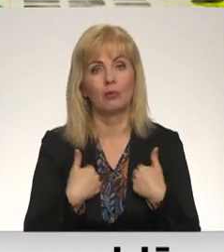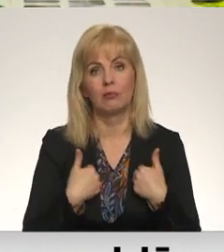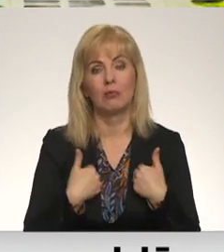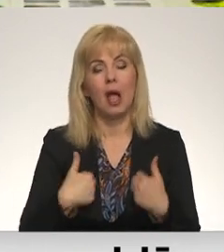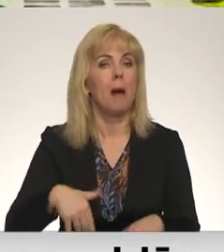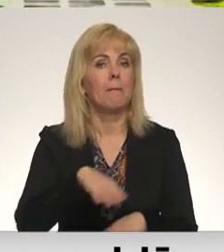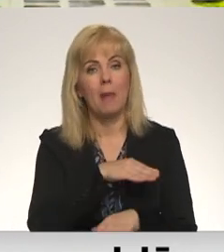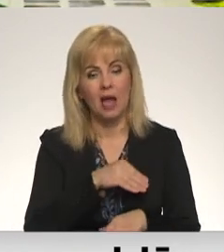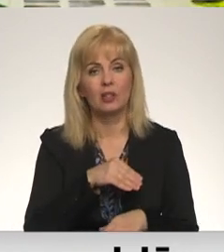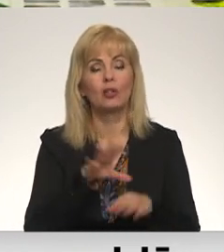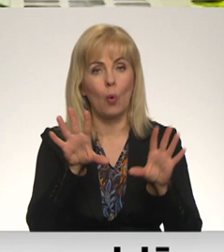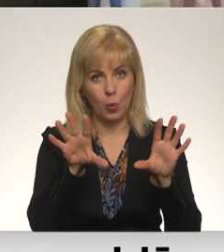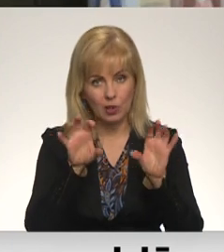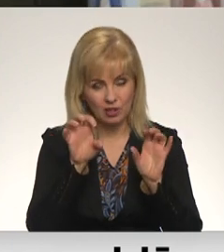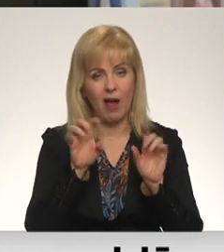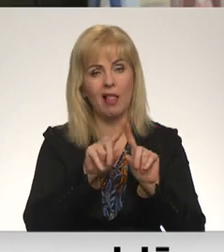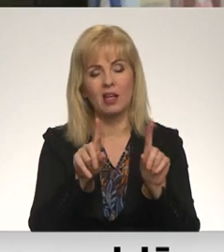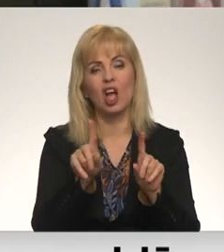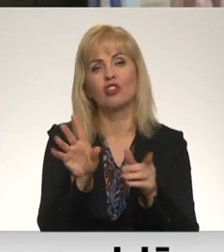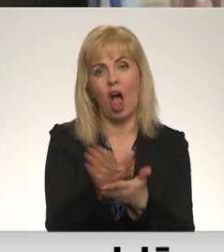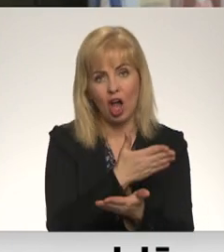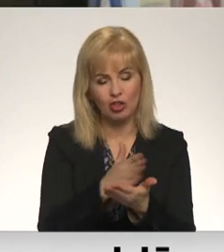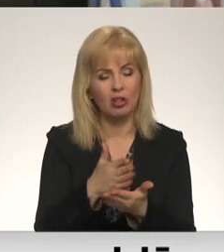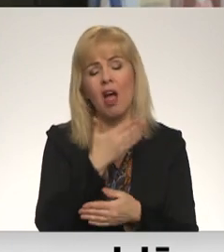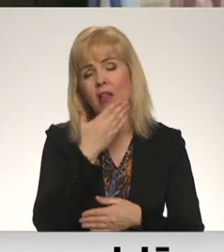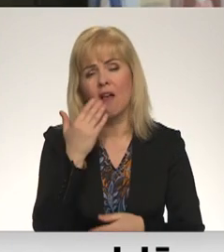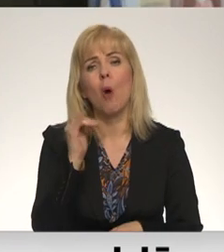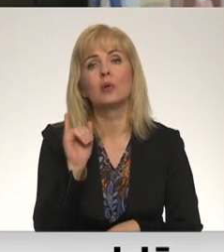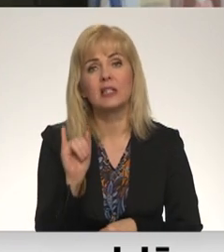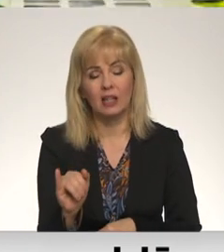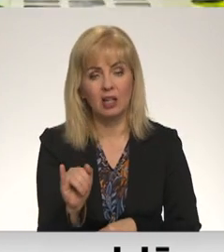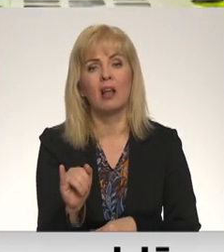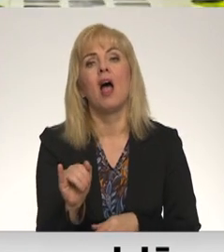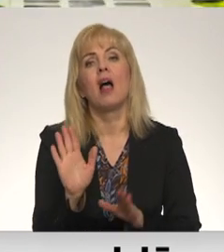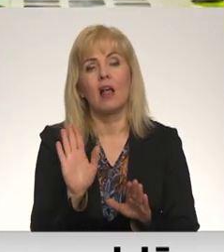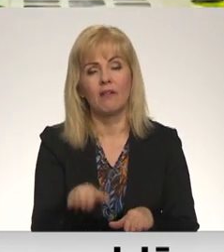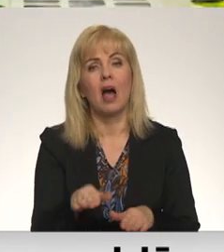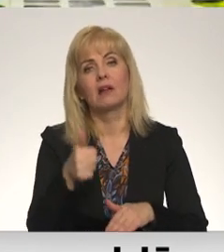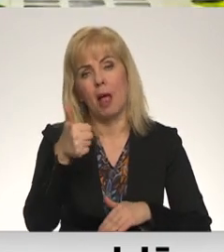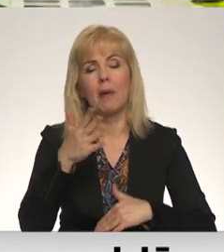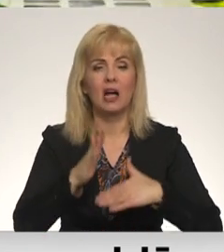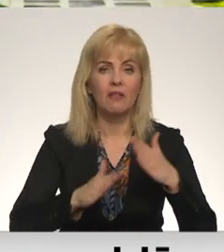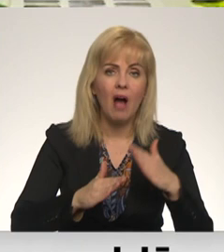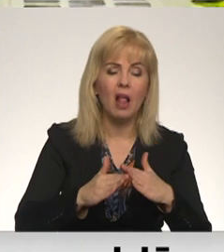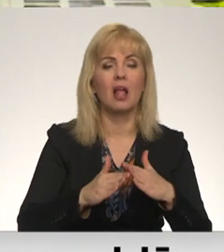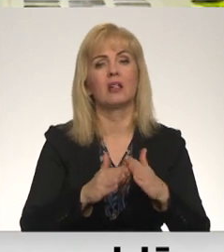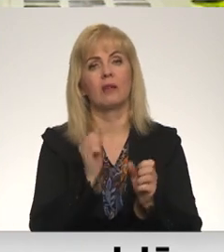mēs uztveram lietas atšķirīgi, kas nav slikti, bet lai varētu kvalitatīvi strādāt, lai